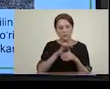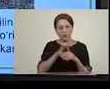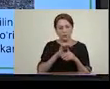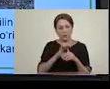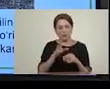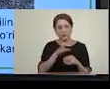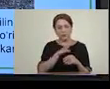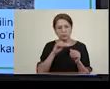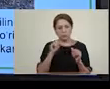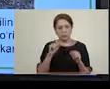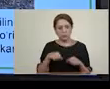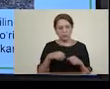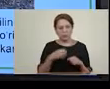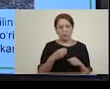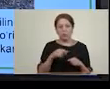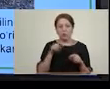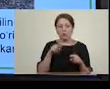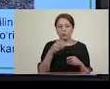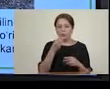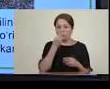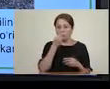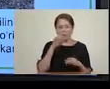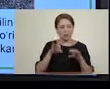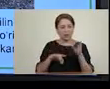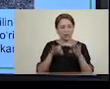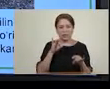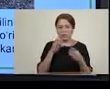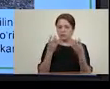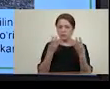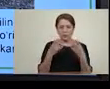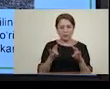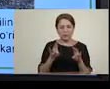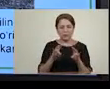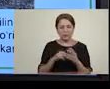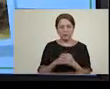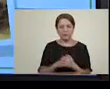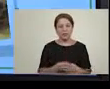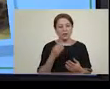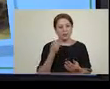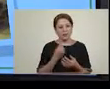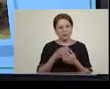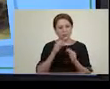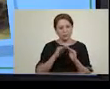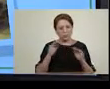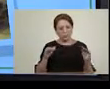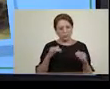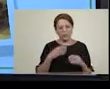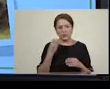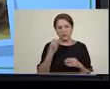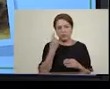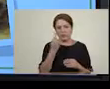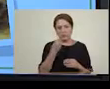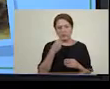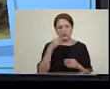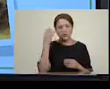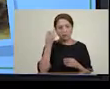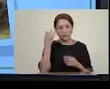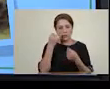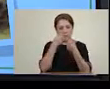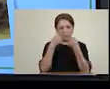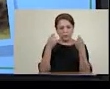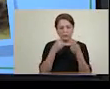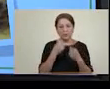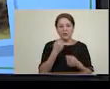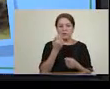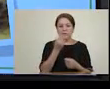iste'mol qilganda iloji boricha qaynatmaslikka harakat qilishimiz kerak. Aziz o'quvchilar, mana yana bir qiziqarli ma'lumot. Biz sevib